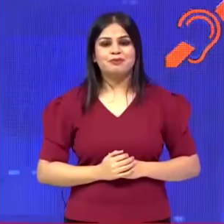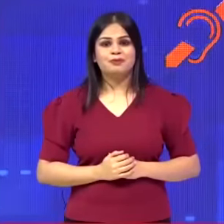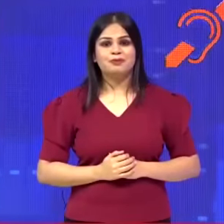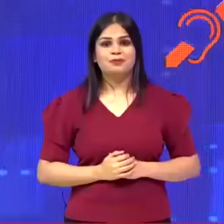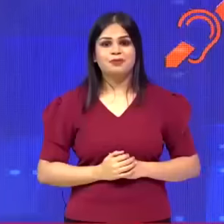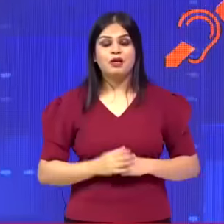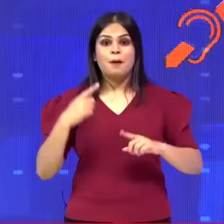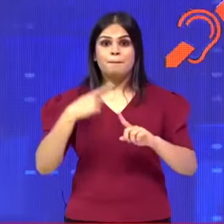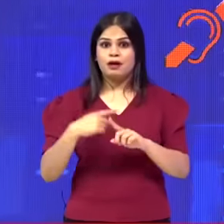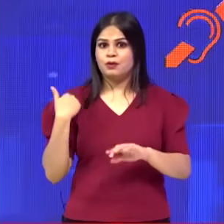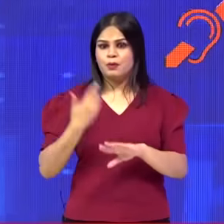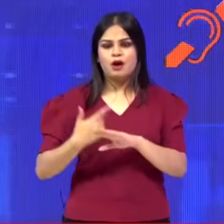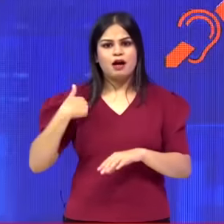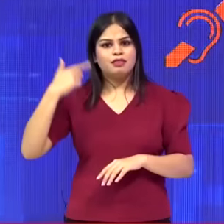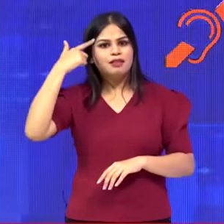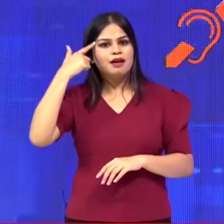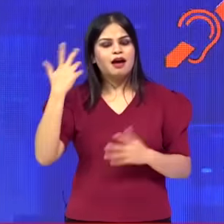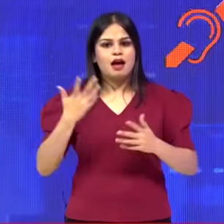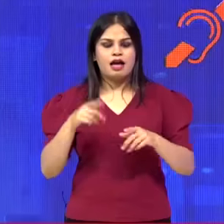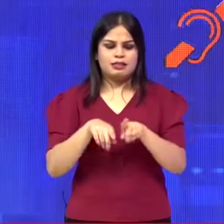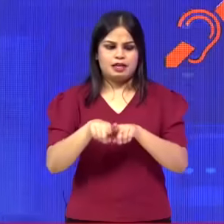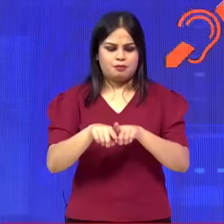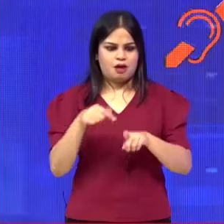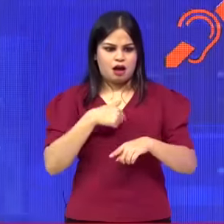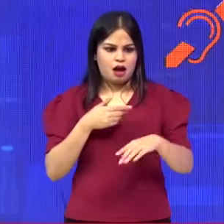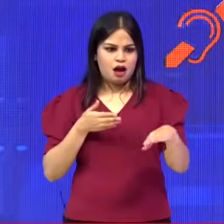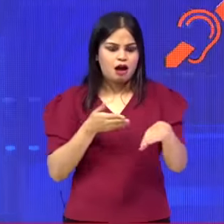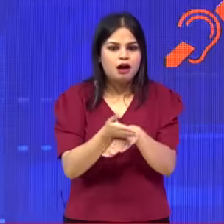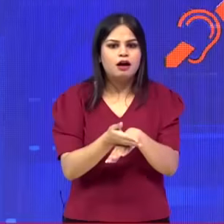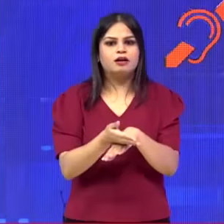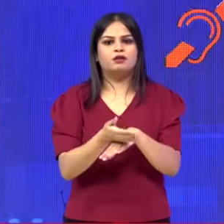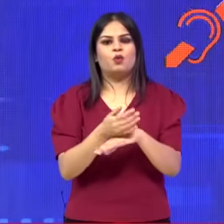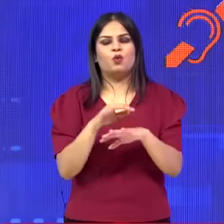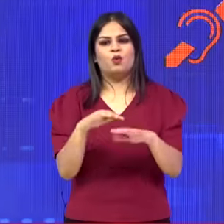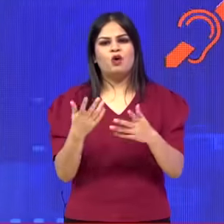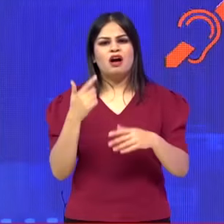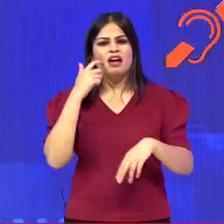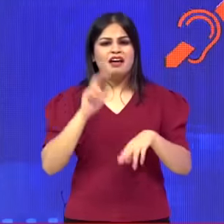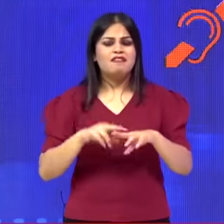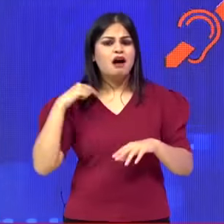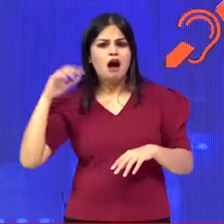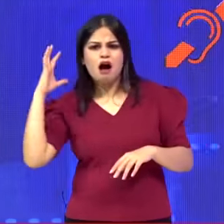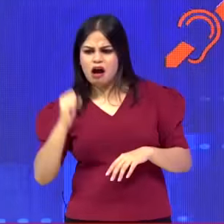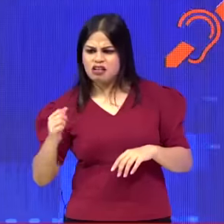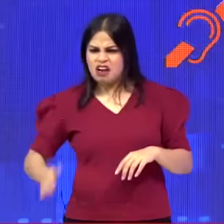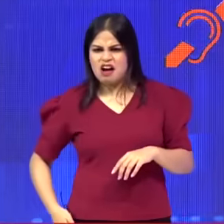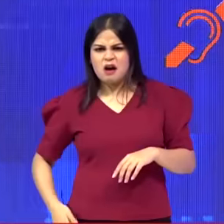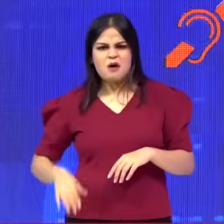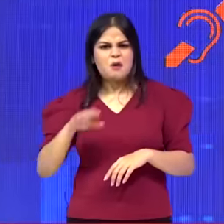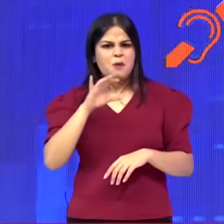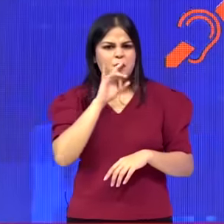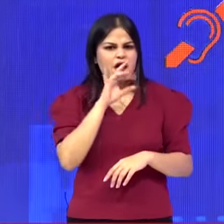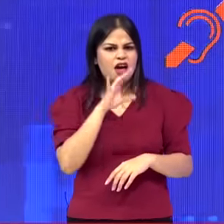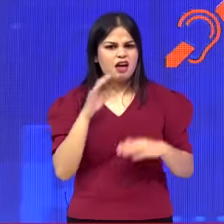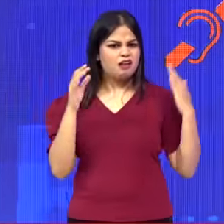Even though we bleed, we hurt, घुटनों में दर्द है, एंकल में दर्द है, पीठ